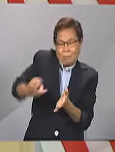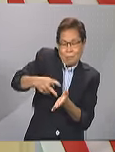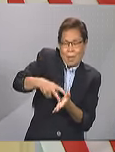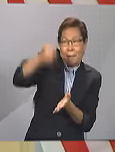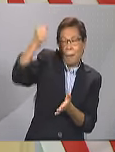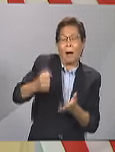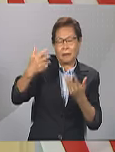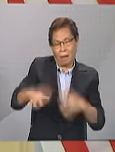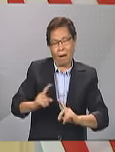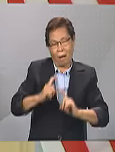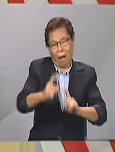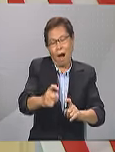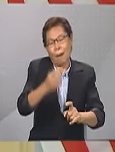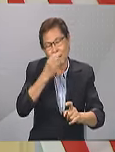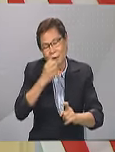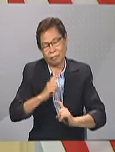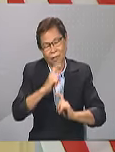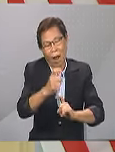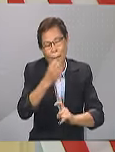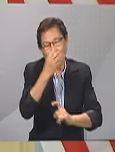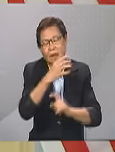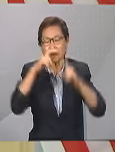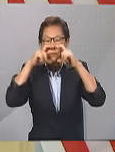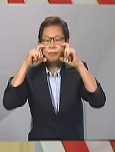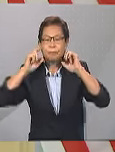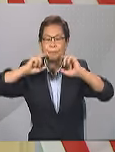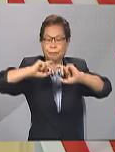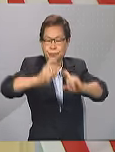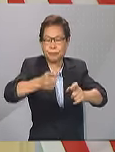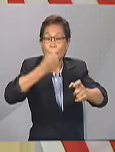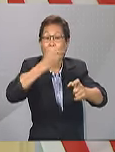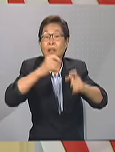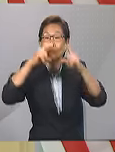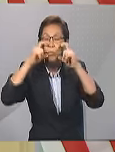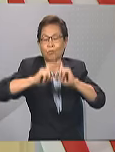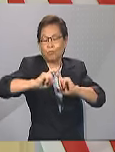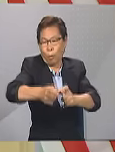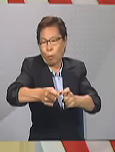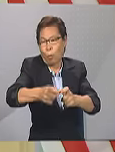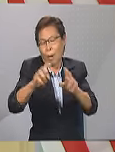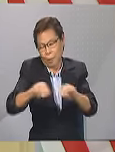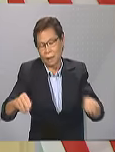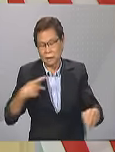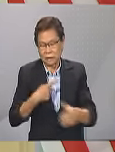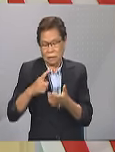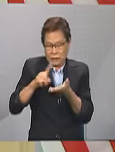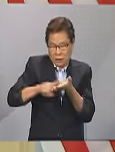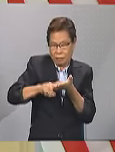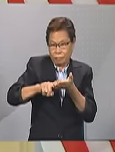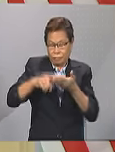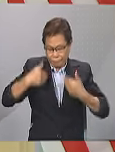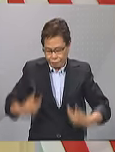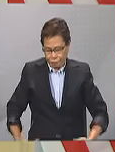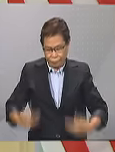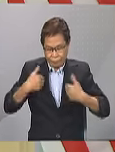mereka akan dibekalkan dengan makanan dan topeng muka jadi Ayo kita akan jodoh walaupun